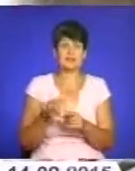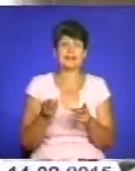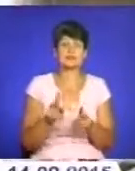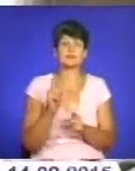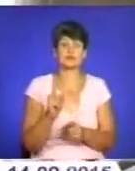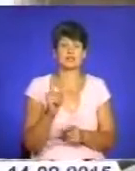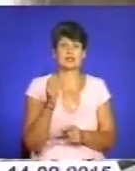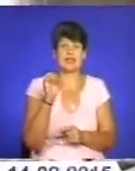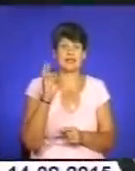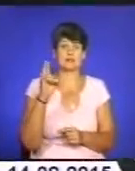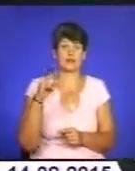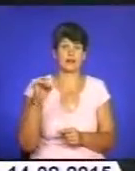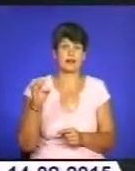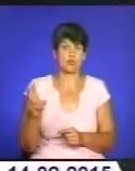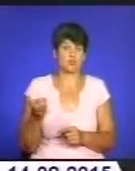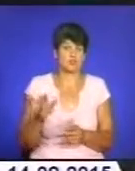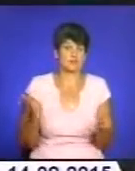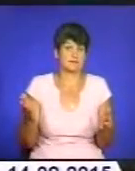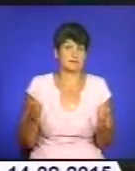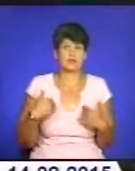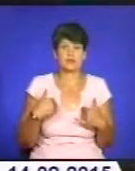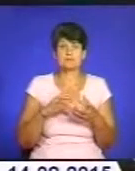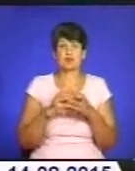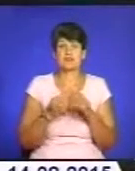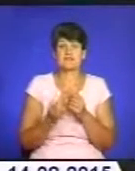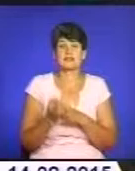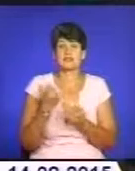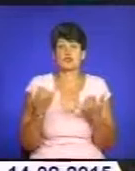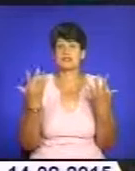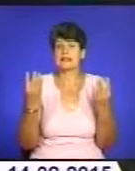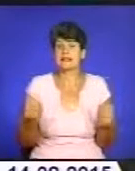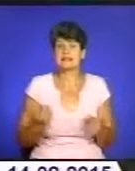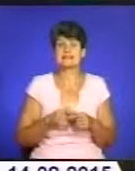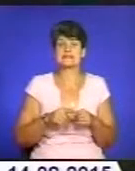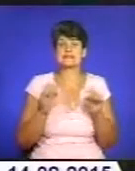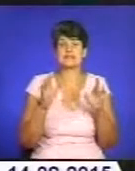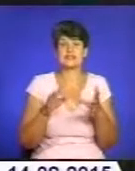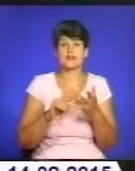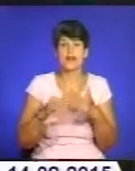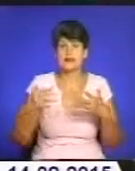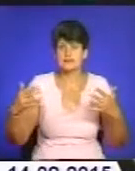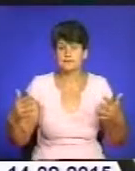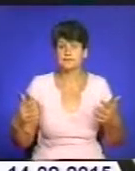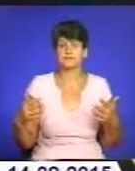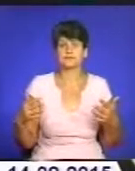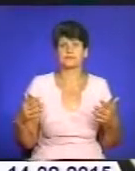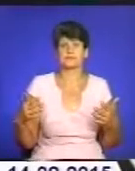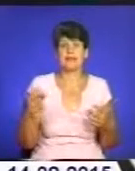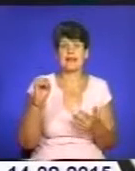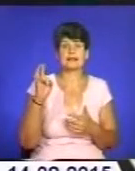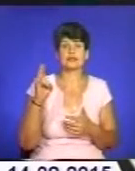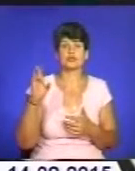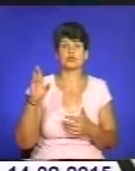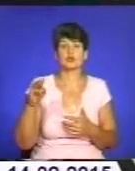один ендокринолог. В нас проблеми, які виникають на сьогоднішній день. Це здача аналізів на